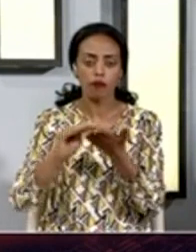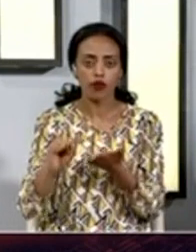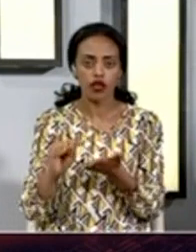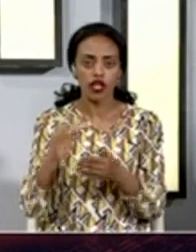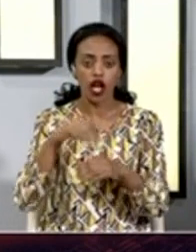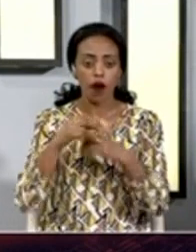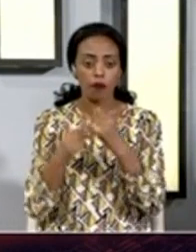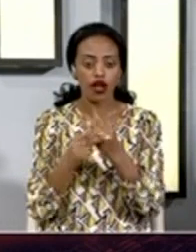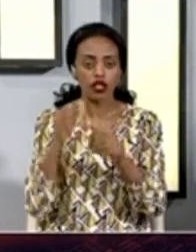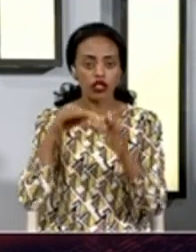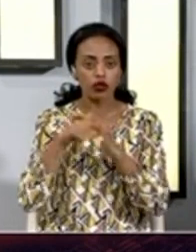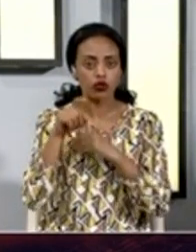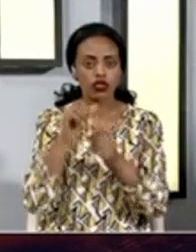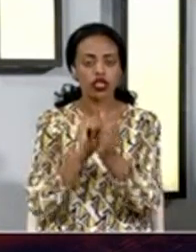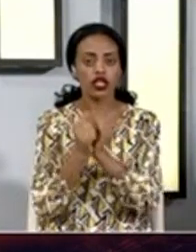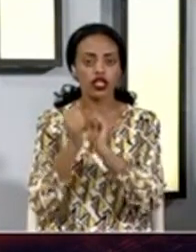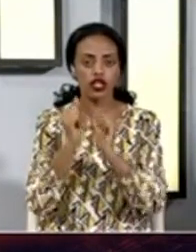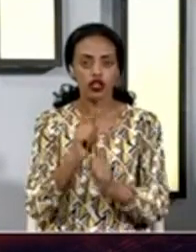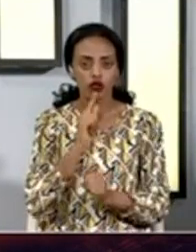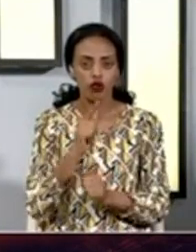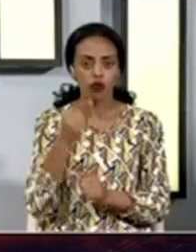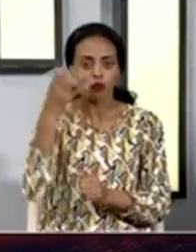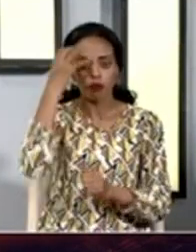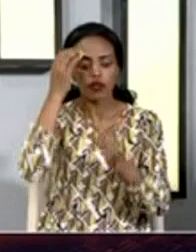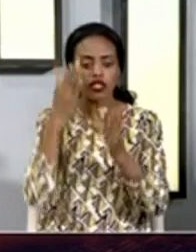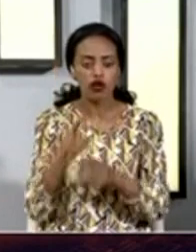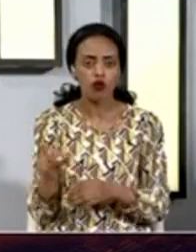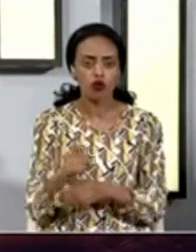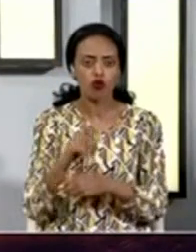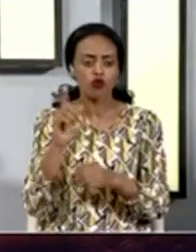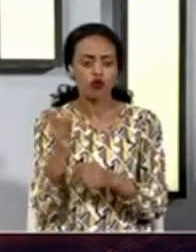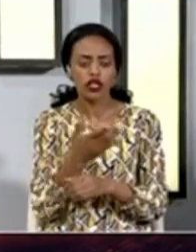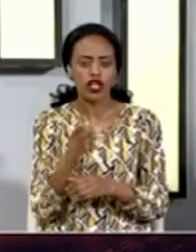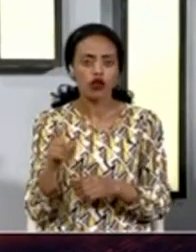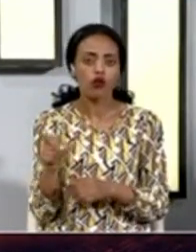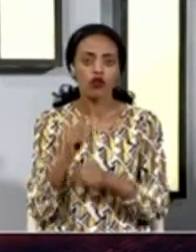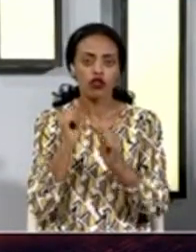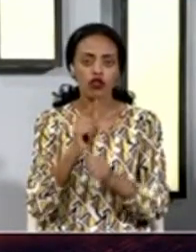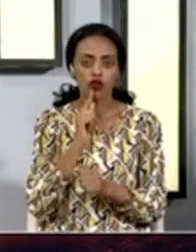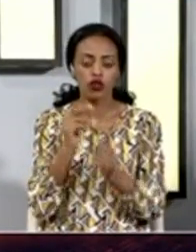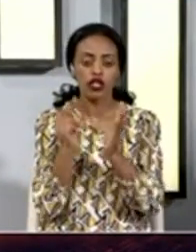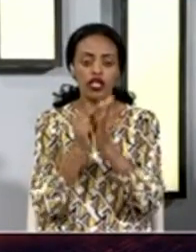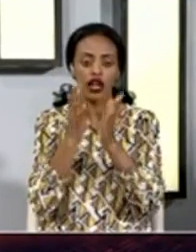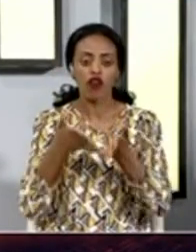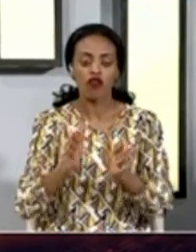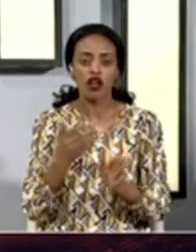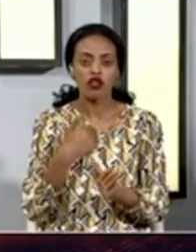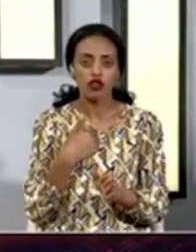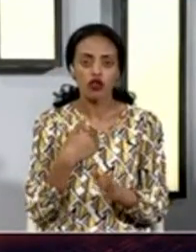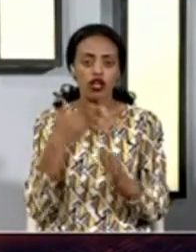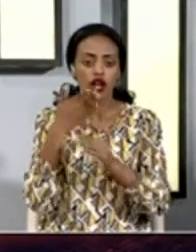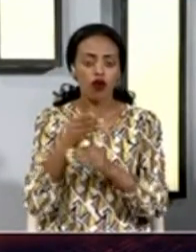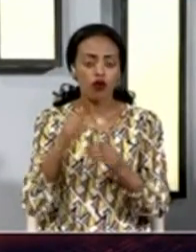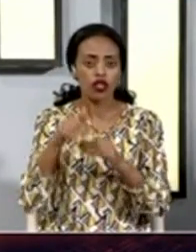ባንኪ ቀሪቡ ክቐይር ይኽእል እዩ። መንግስታዊ ትካል ክኾን ይኽእል እዩ ወይ ሸር ካምፓኒ ክኾን ይኽእል እዩ። ዝኾነ ሕጋዊ ፍቓድ ዘለዎ ግን ካብኡ